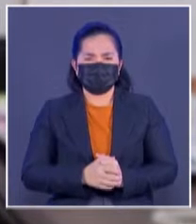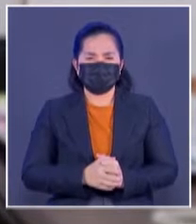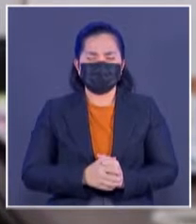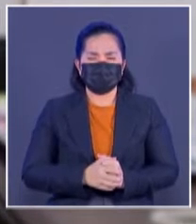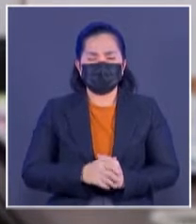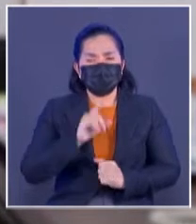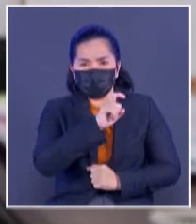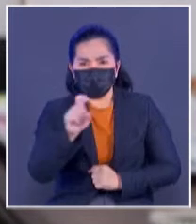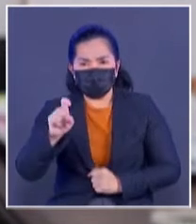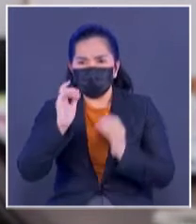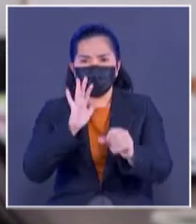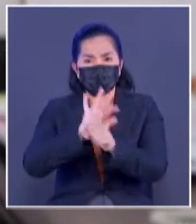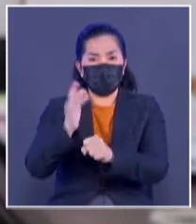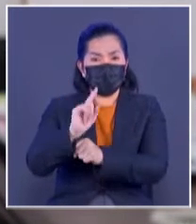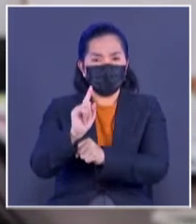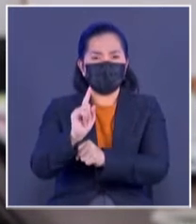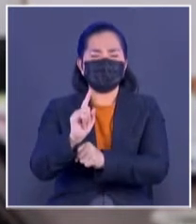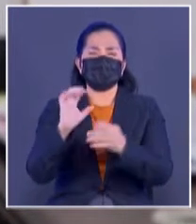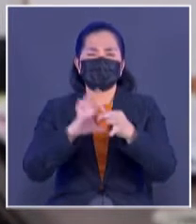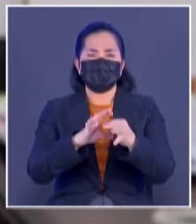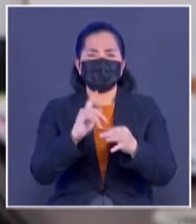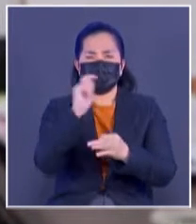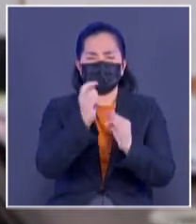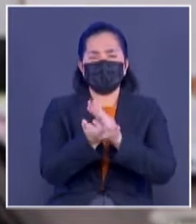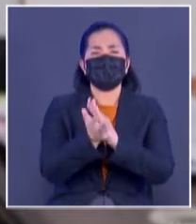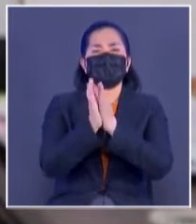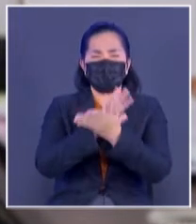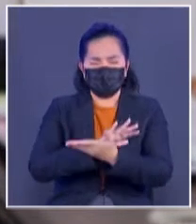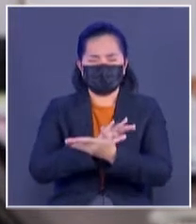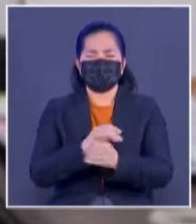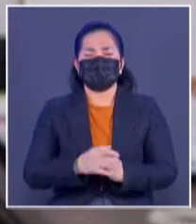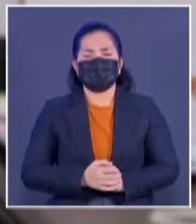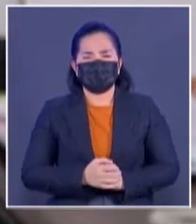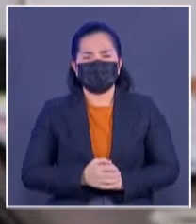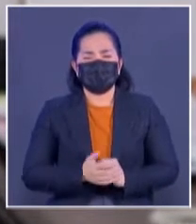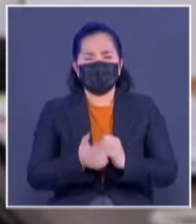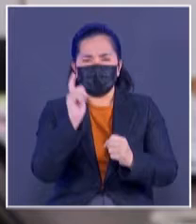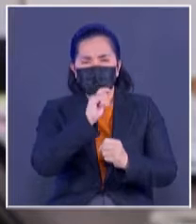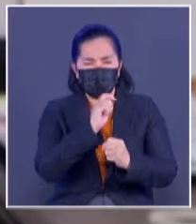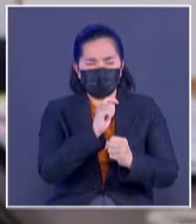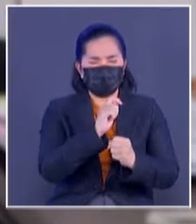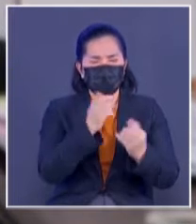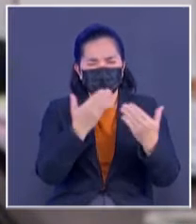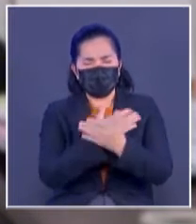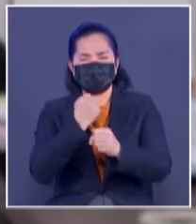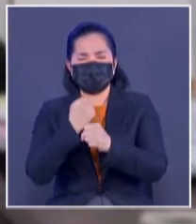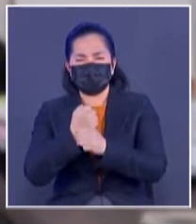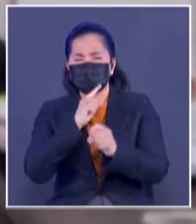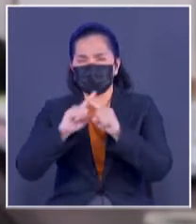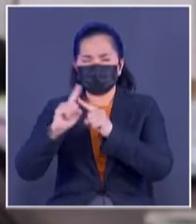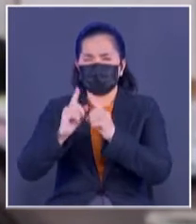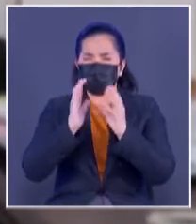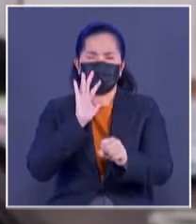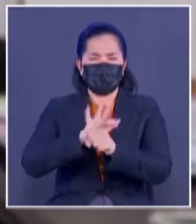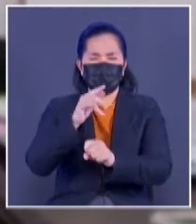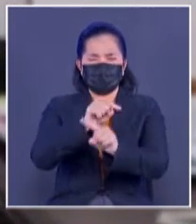การสำรวจเบื้องต้นนะครับเพราะว่าเป็นกิจการของการแปรรูปอาหารนะครับก็ค่อนข้างที่จะเกินกว่า 50% นะครับกิจ